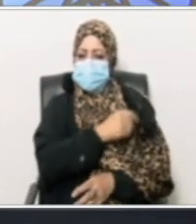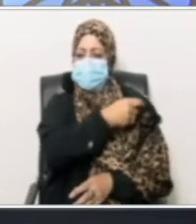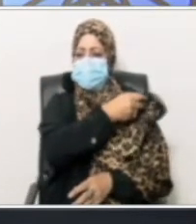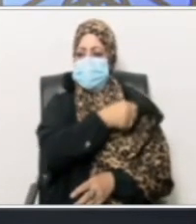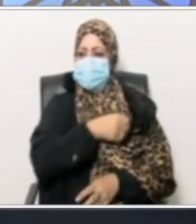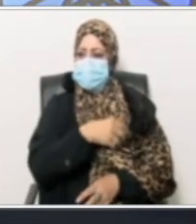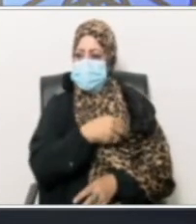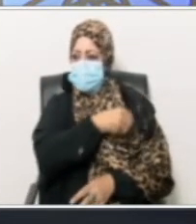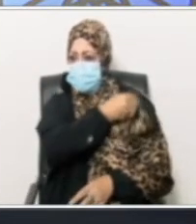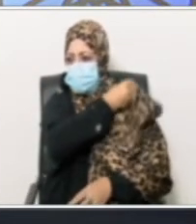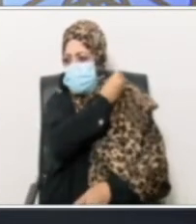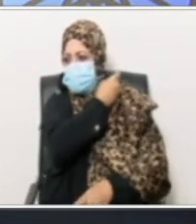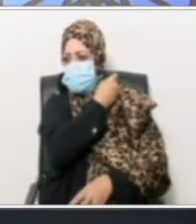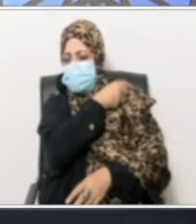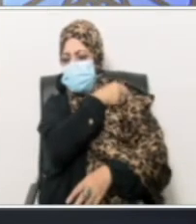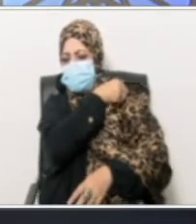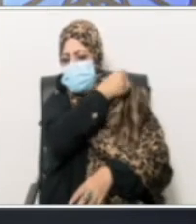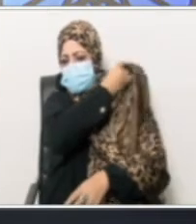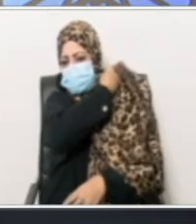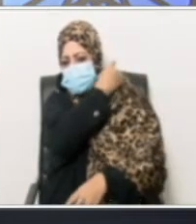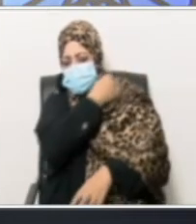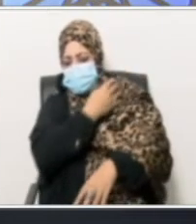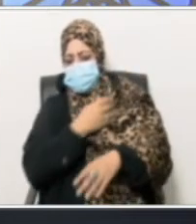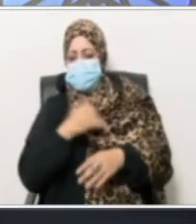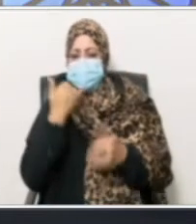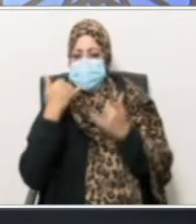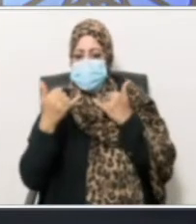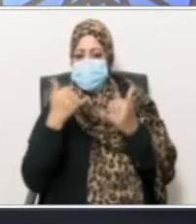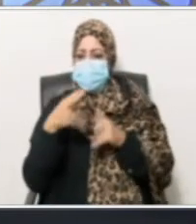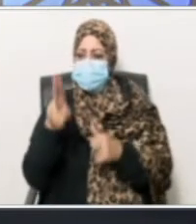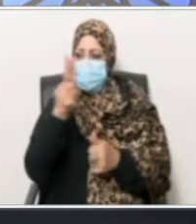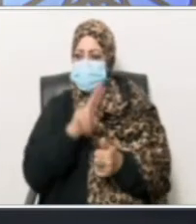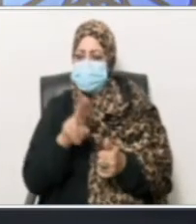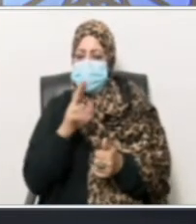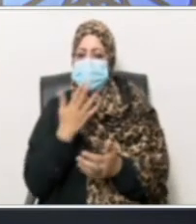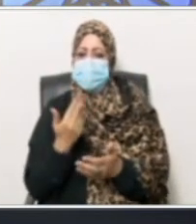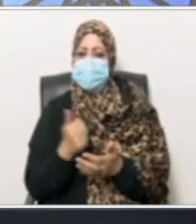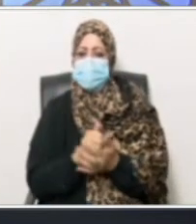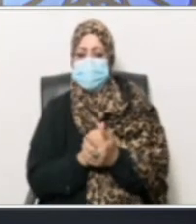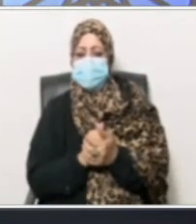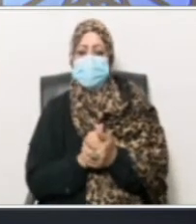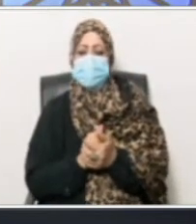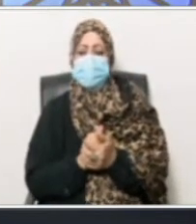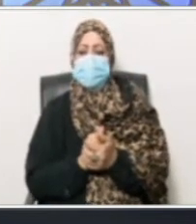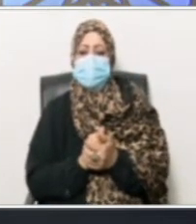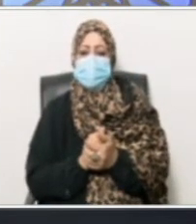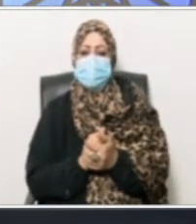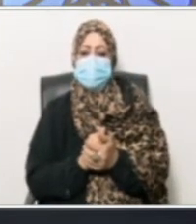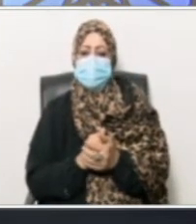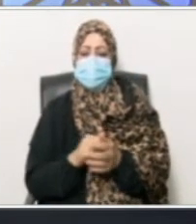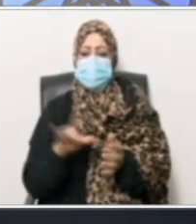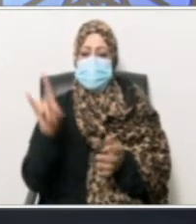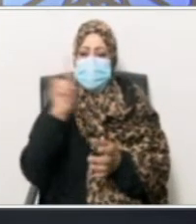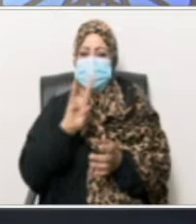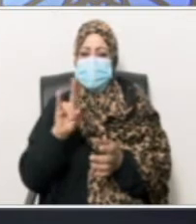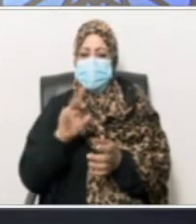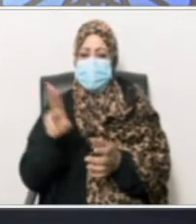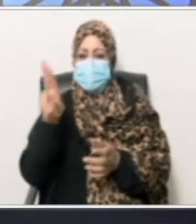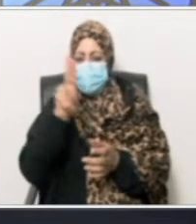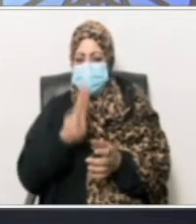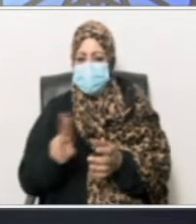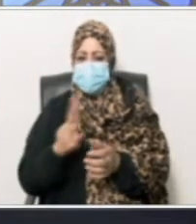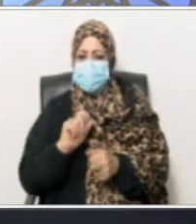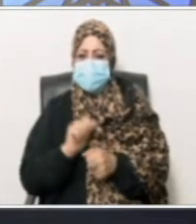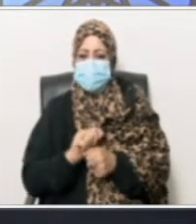بيسالك. نعم. هي البطاقه نتاع 10000 دولار مثلا، حد بيشرها مني ويعطيني 1000 دينار